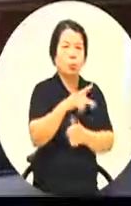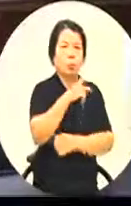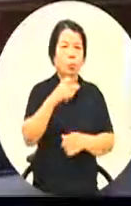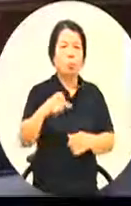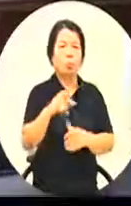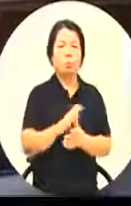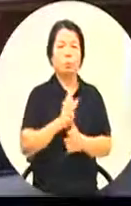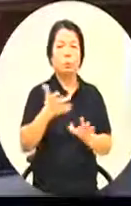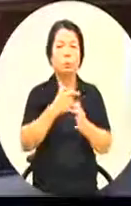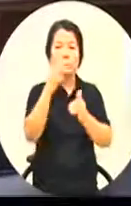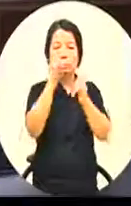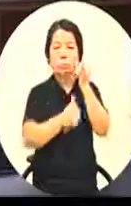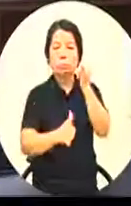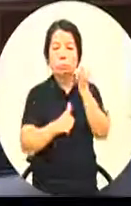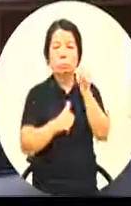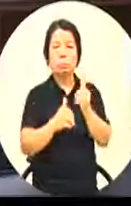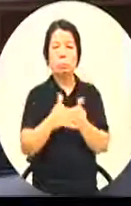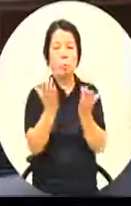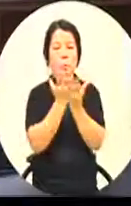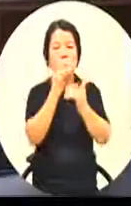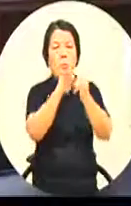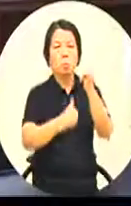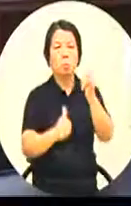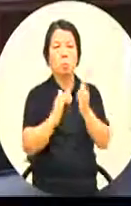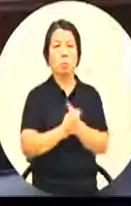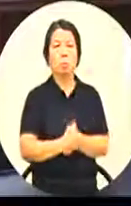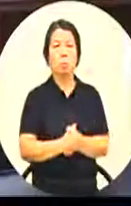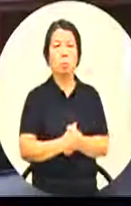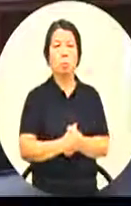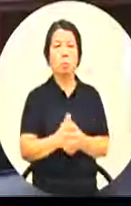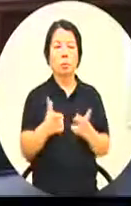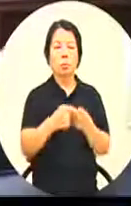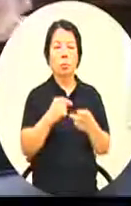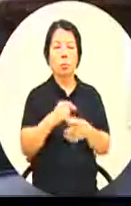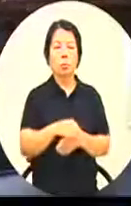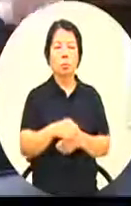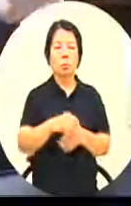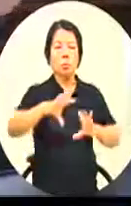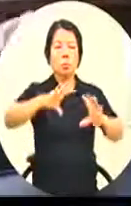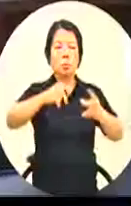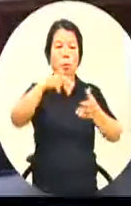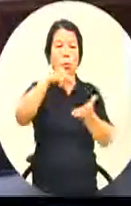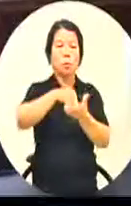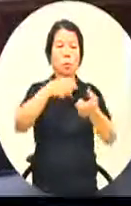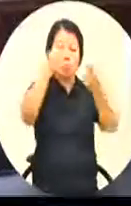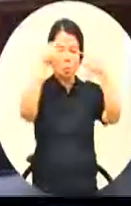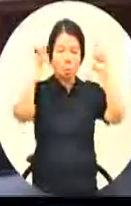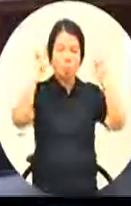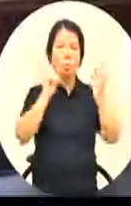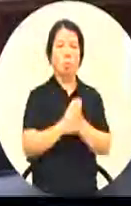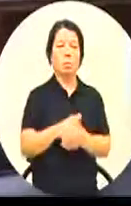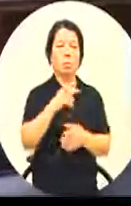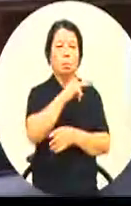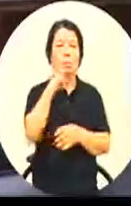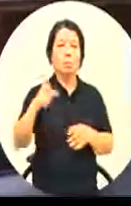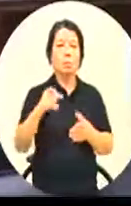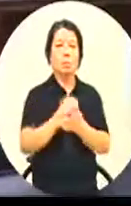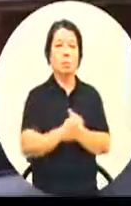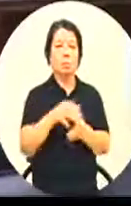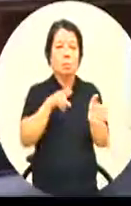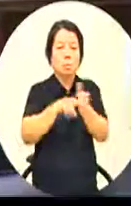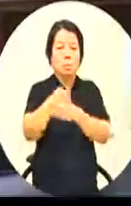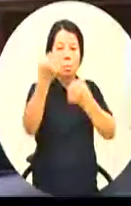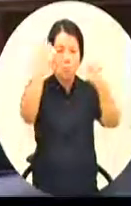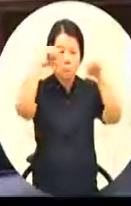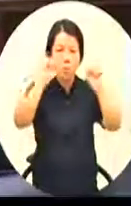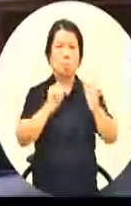历会比我们国立大学，我们大自己大学生是英语系毕业，或